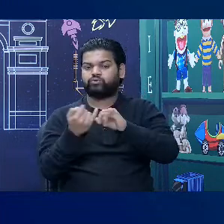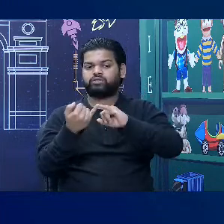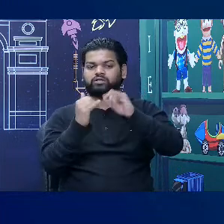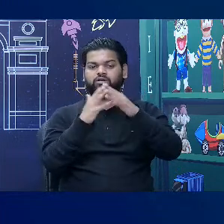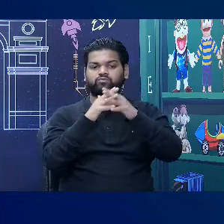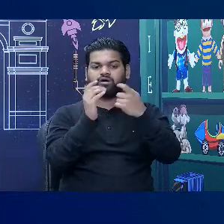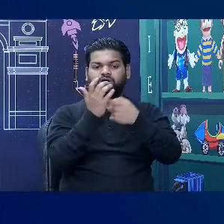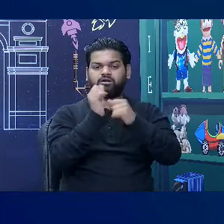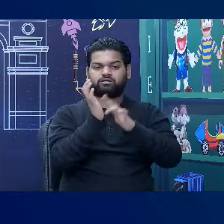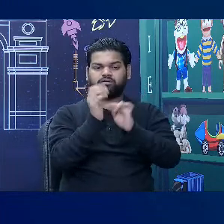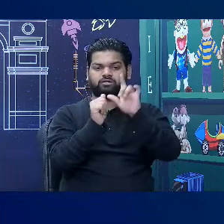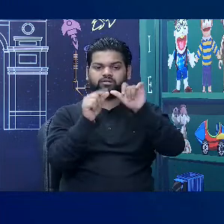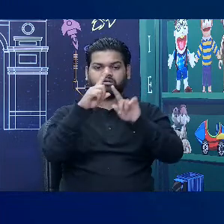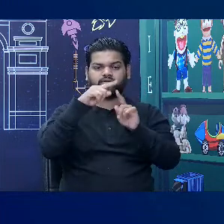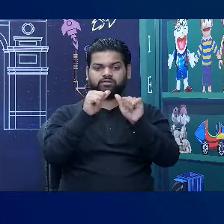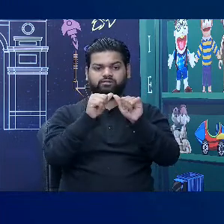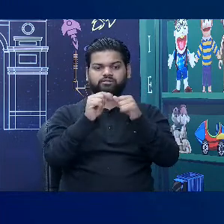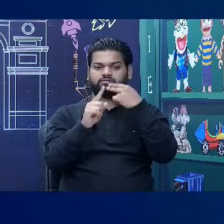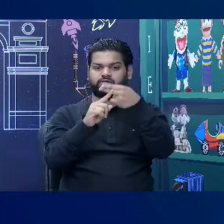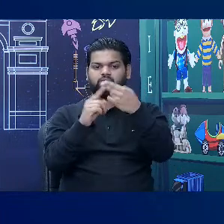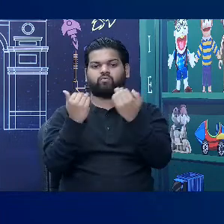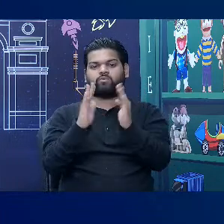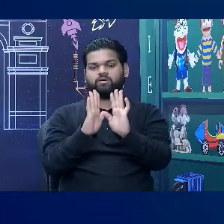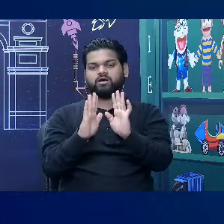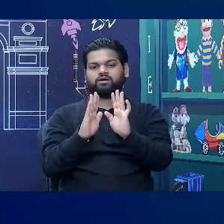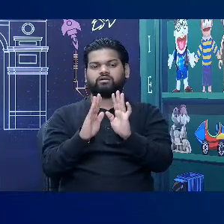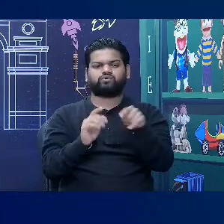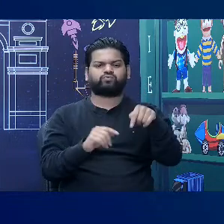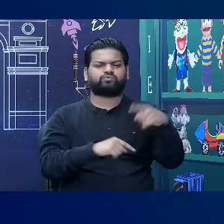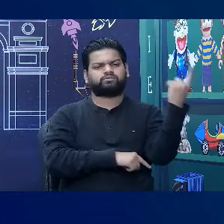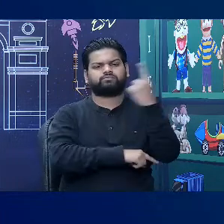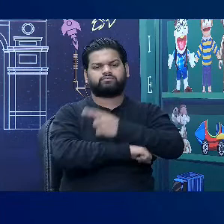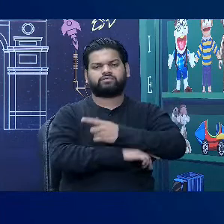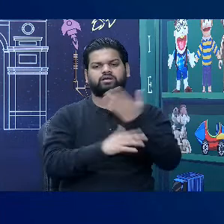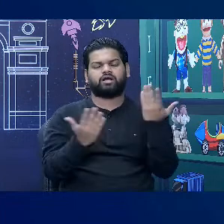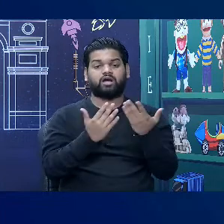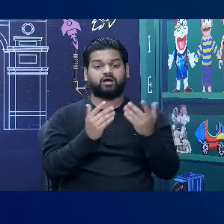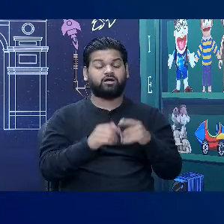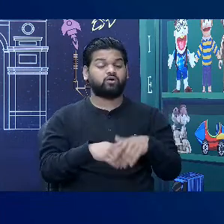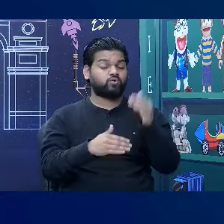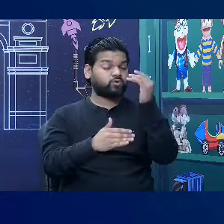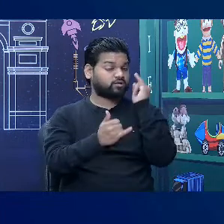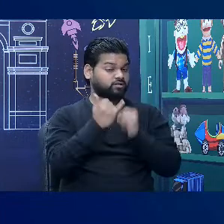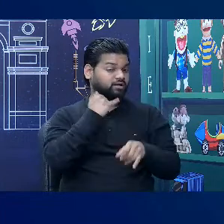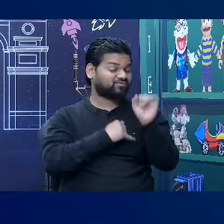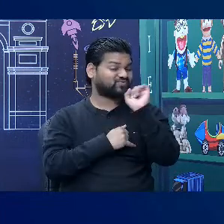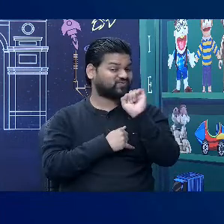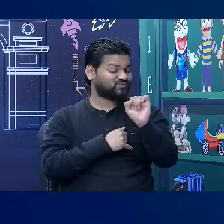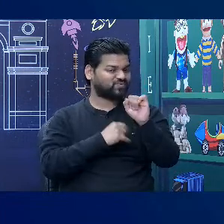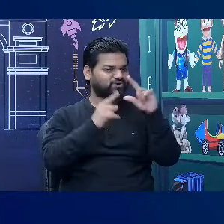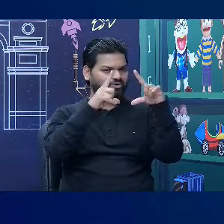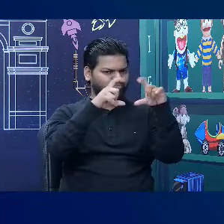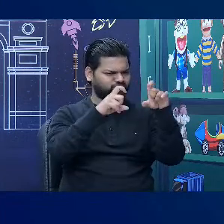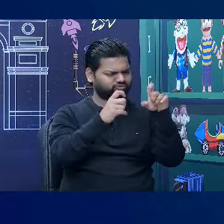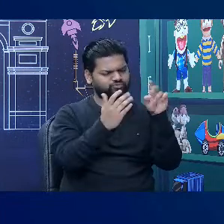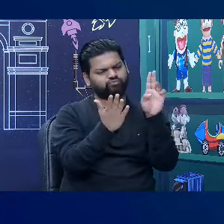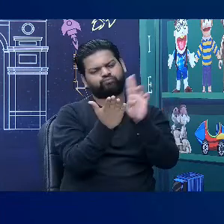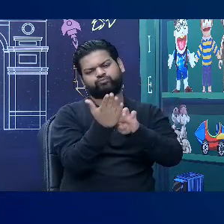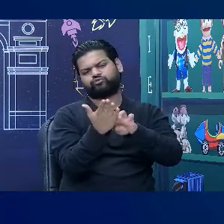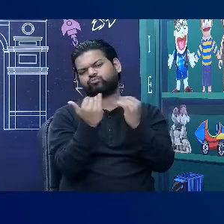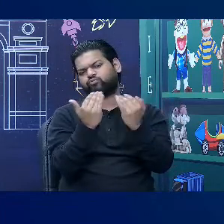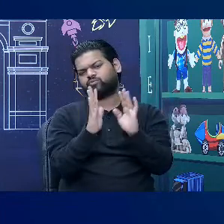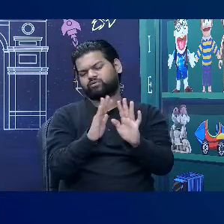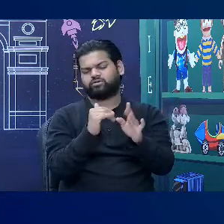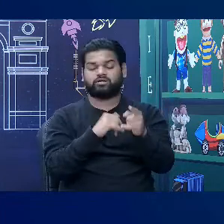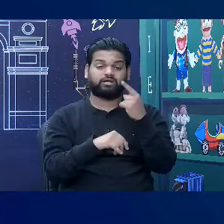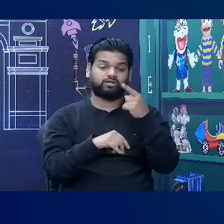मैम का नाम मेंशन कर सकते हैं आप, आज की डेट लिखेंगे और एक फ़ोटोग्राफ भी लगा सकते हैं। ये ऑप्शनल है, आपकी इच्छा है तो